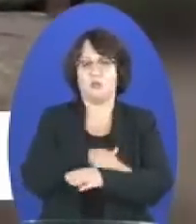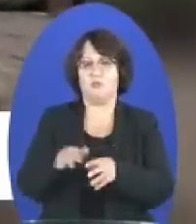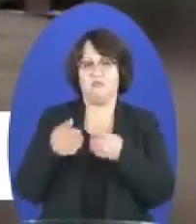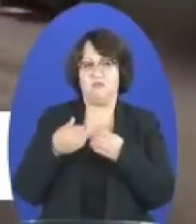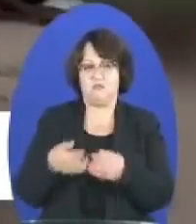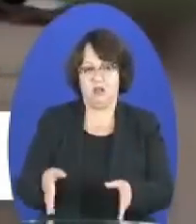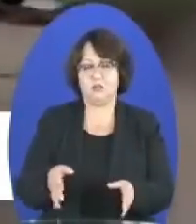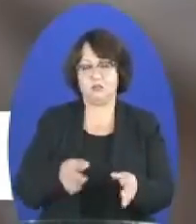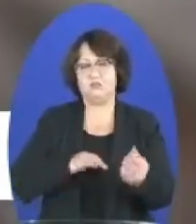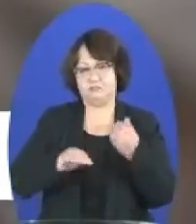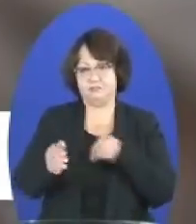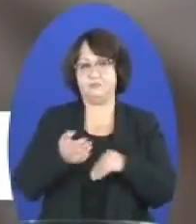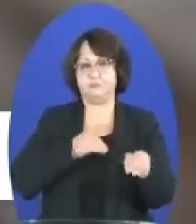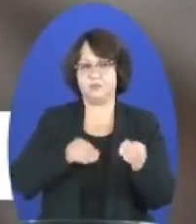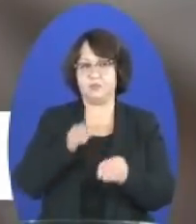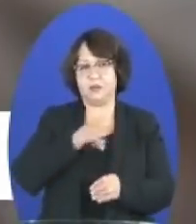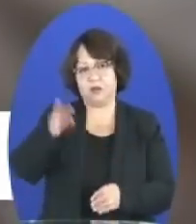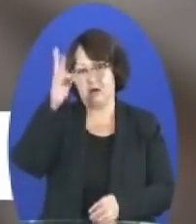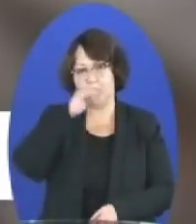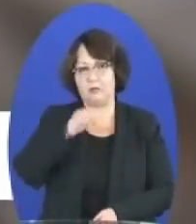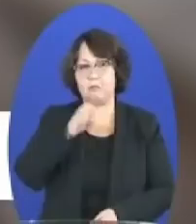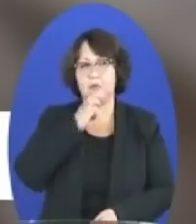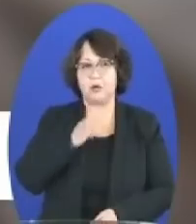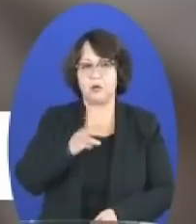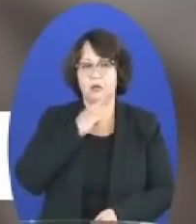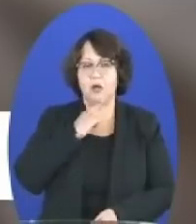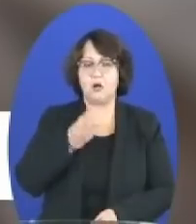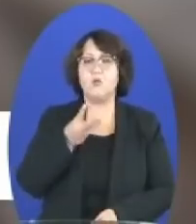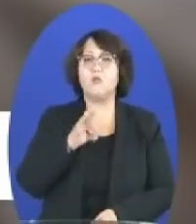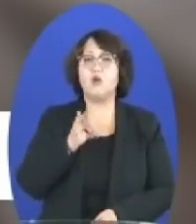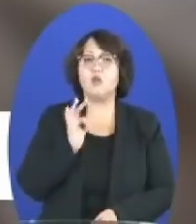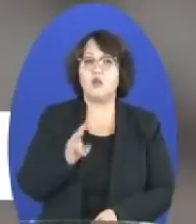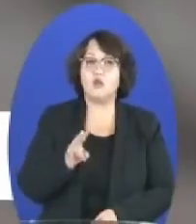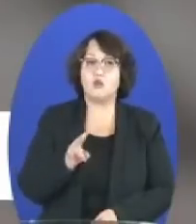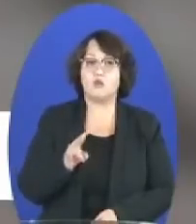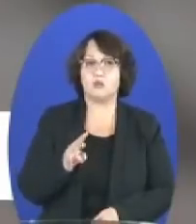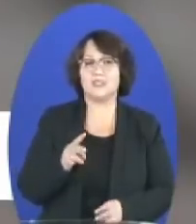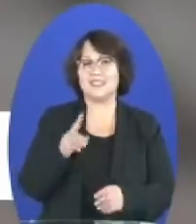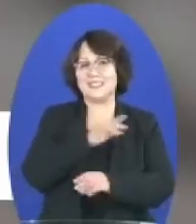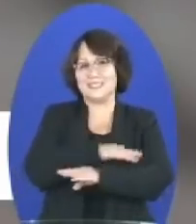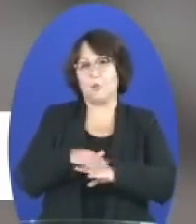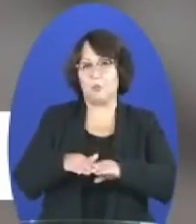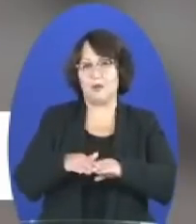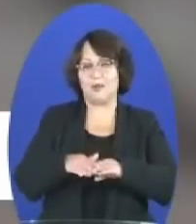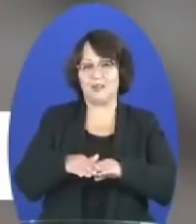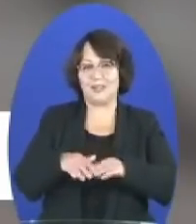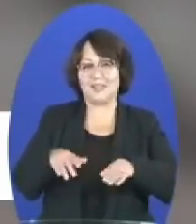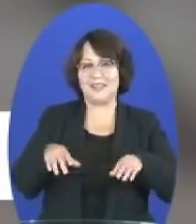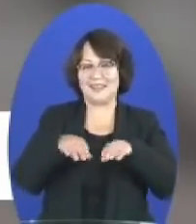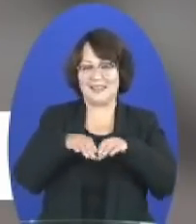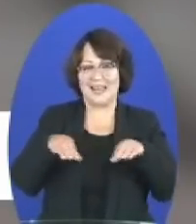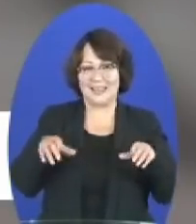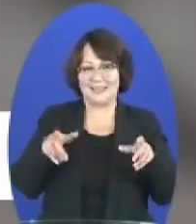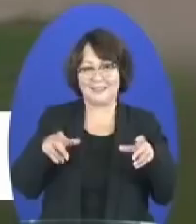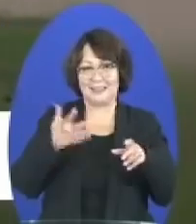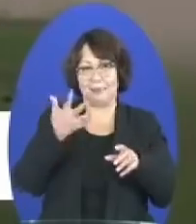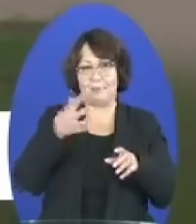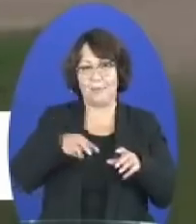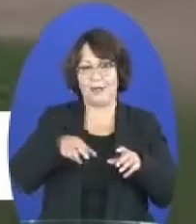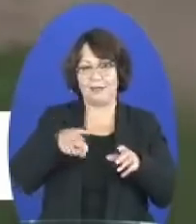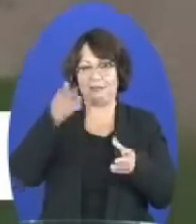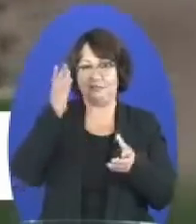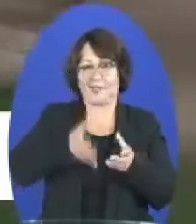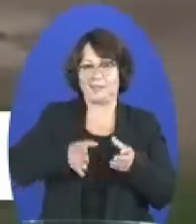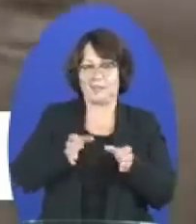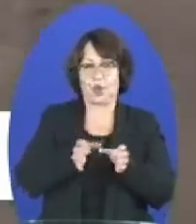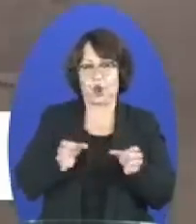тээврийн ямнаас мэдээллээ. Мөрөн хатгал чиглэлийн ус сайлуулах төмөр хоол замын 70 хэсэг 5 метр тасарсан байдалтай байна. Мөн Ус